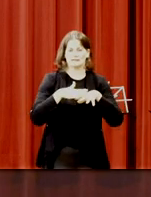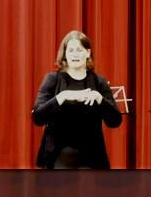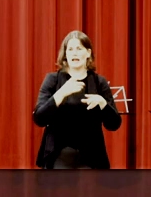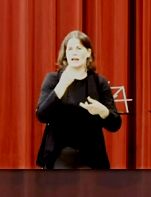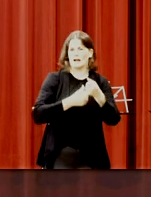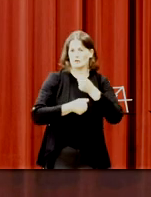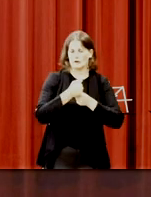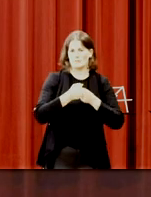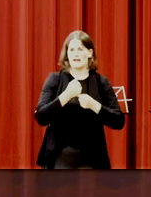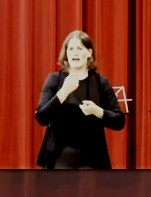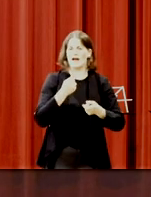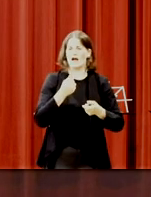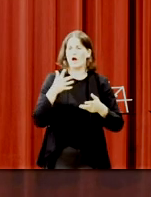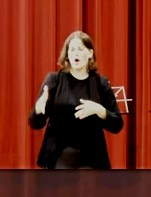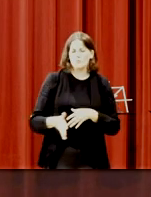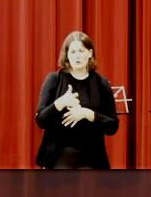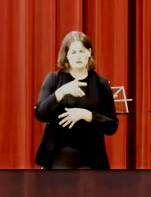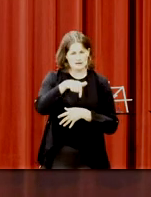cinc eixos.